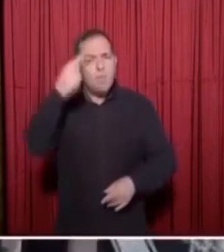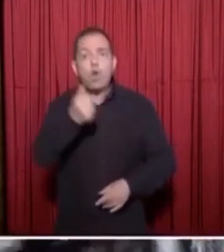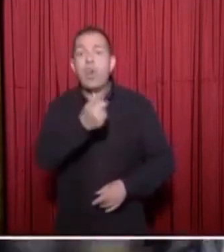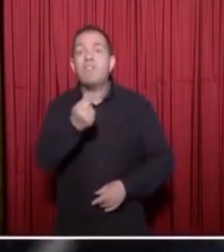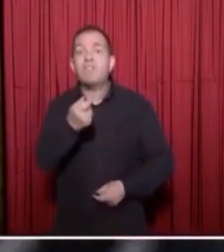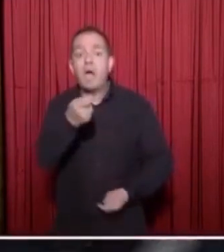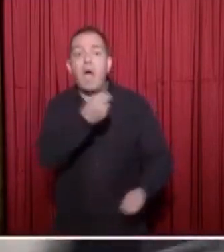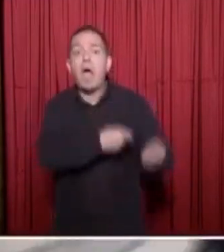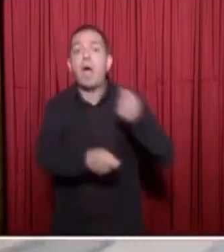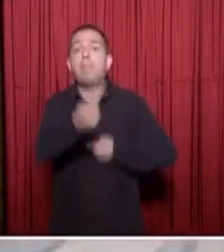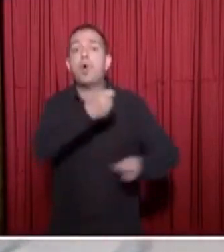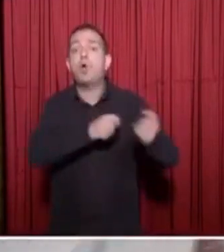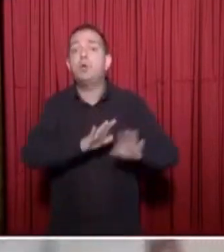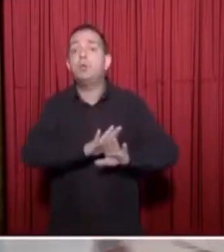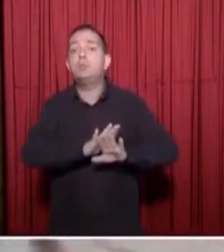Ιούδας την